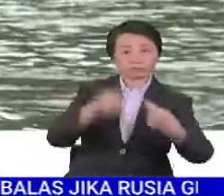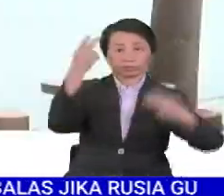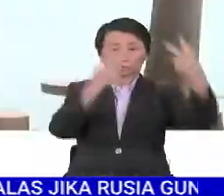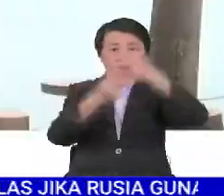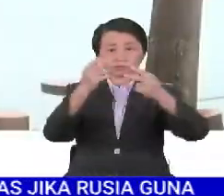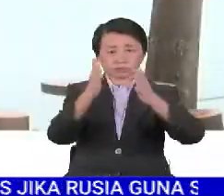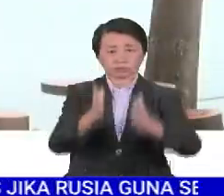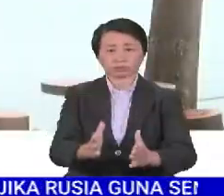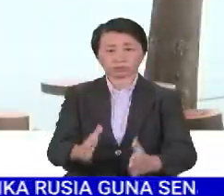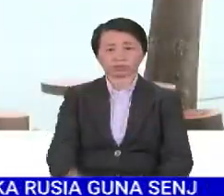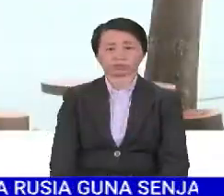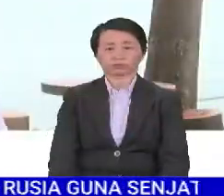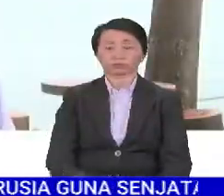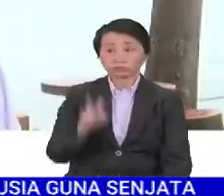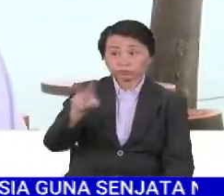lima